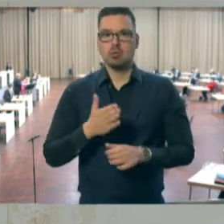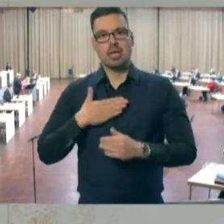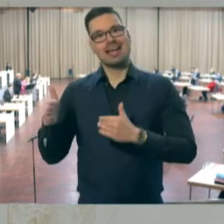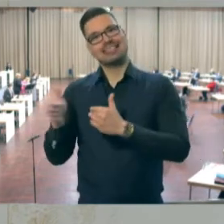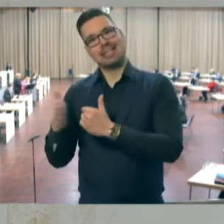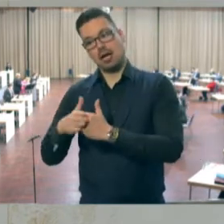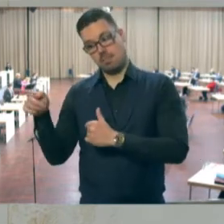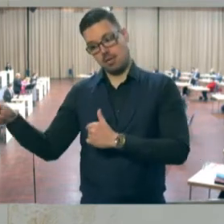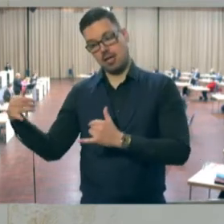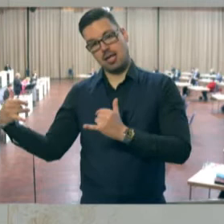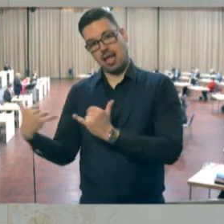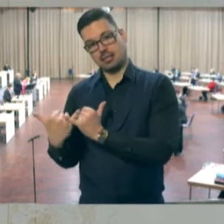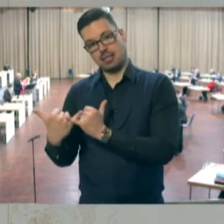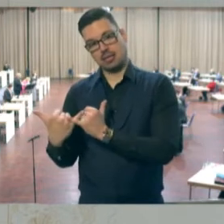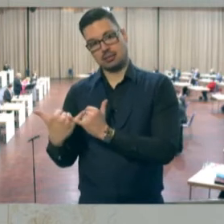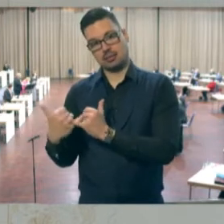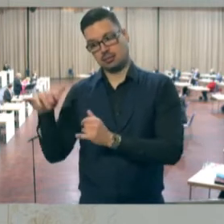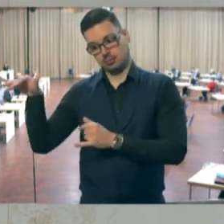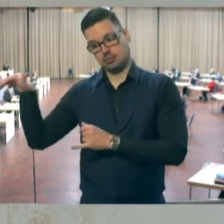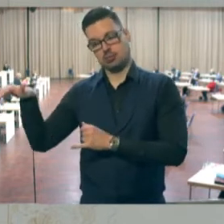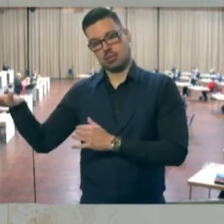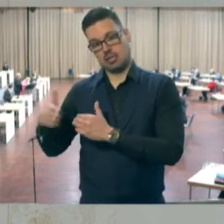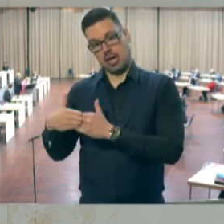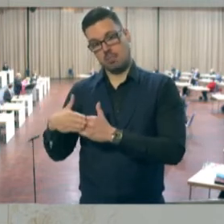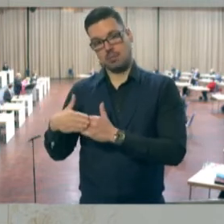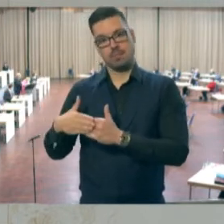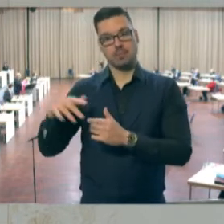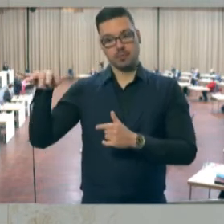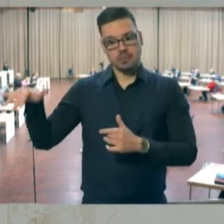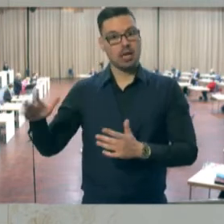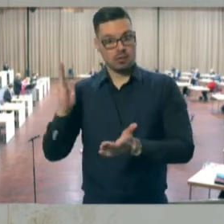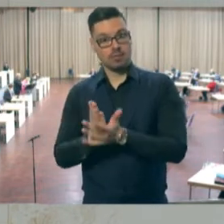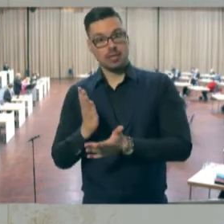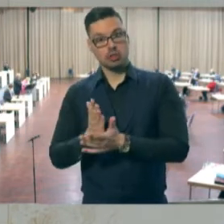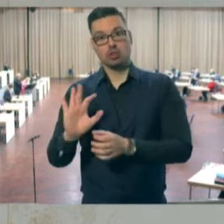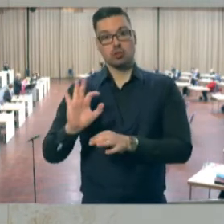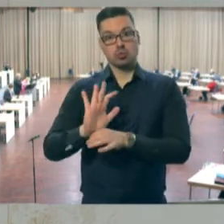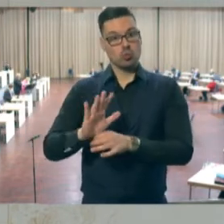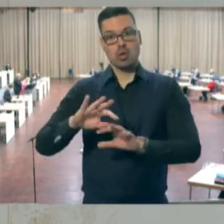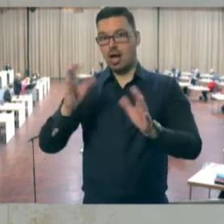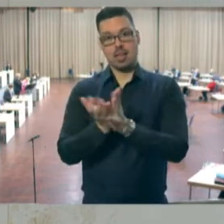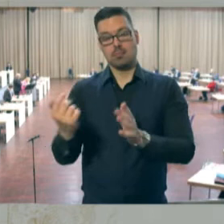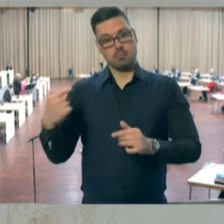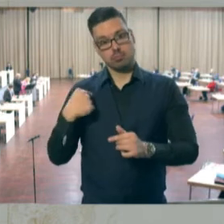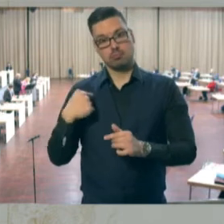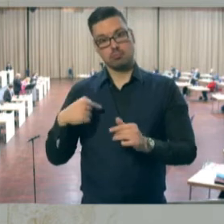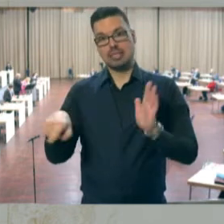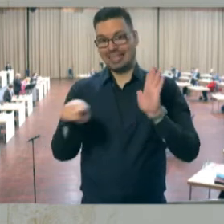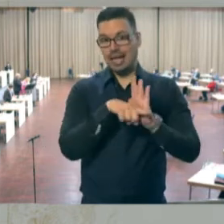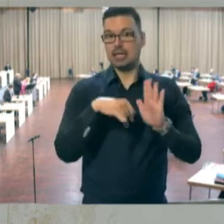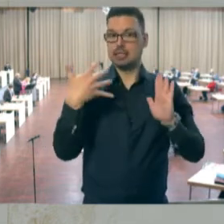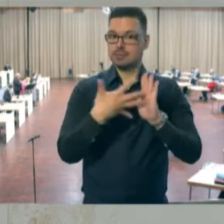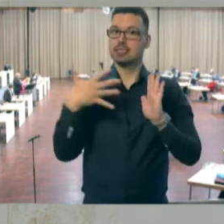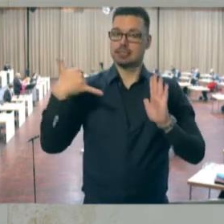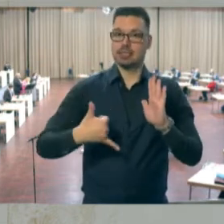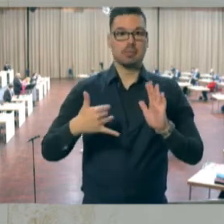ganze Familie an Covid-19 erkrankt. Die akute Phase überstanden, mittlerweile negativ getestet, aber gesund ist